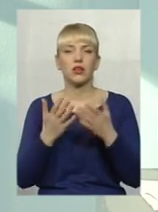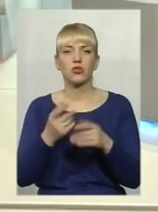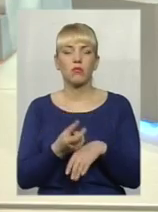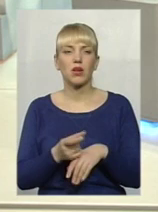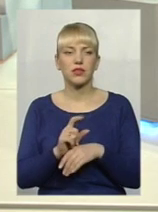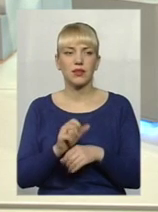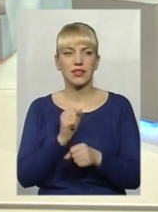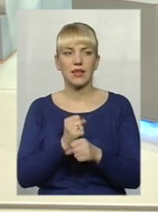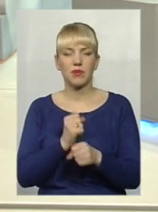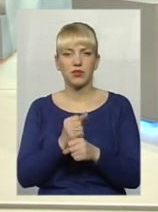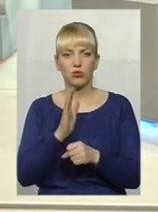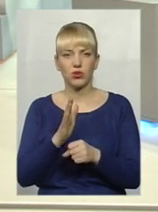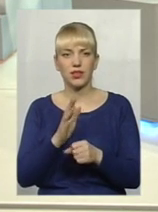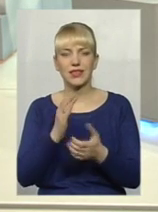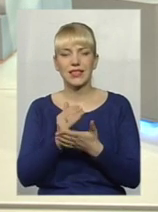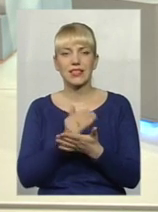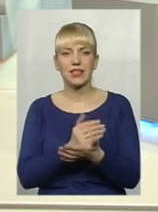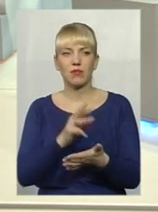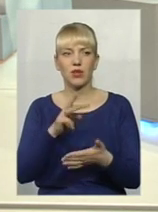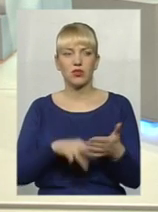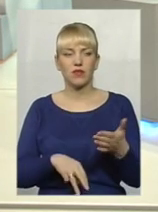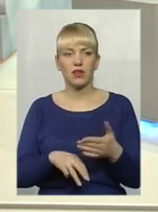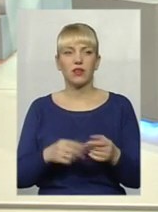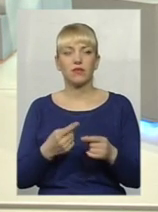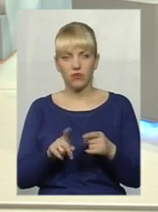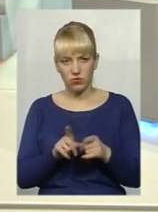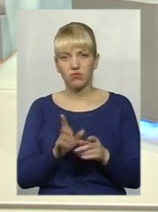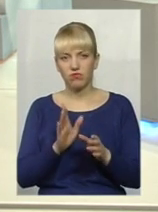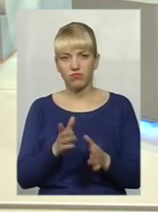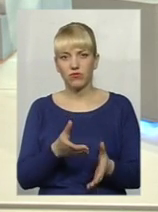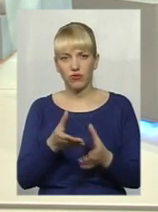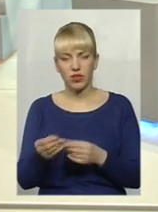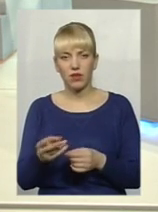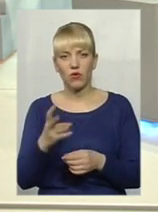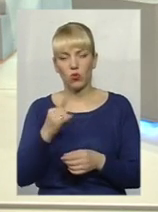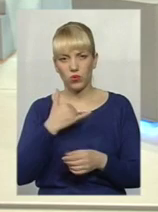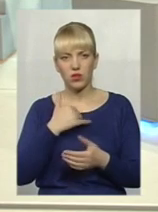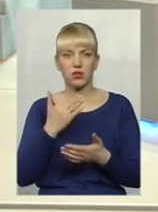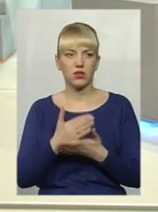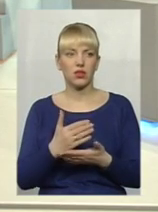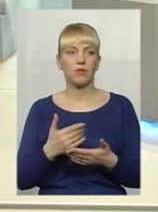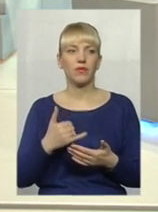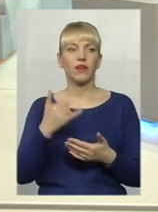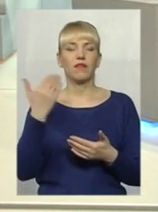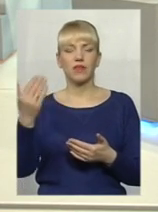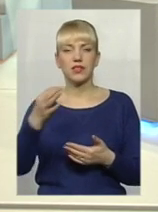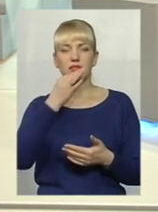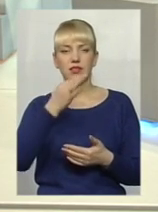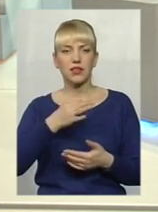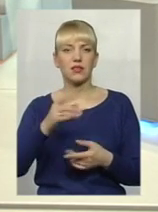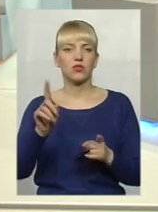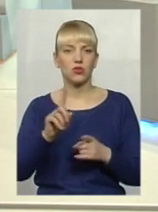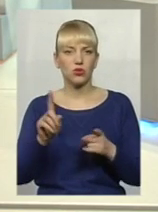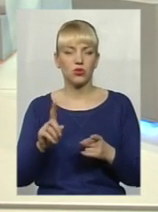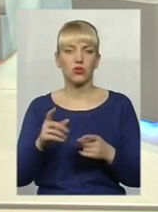задіє система штрафів, це теж дієво. Ну, це... ну, у нас є, ви зазначили, так? Там